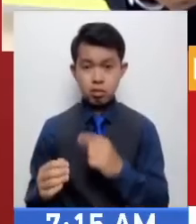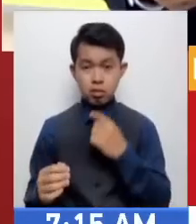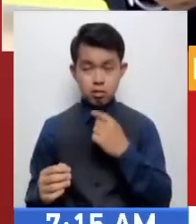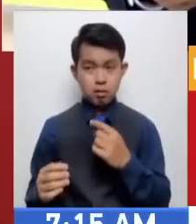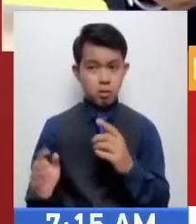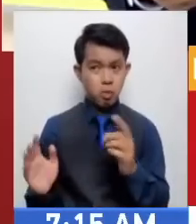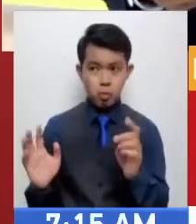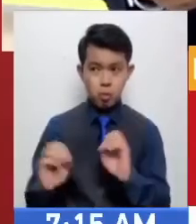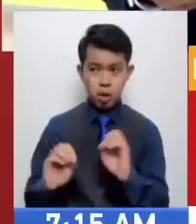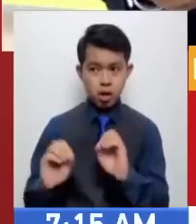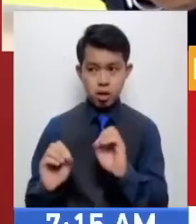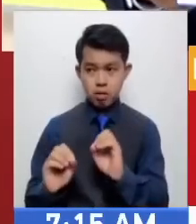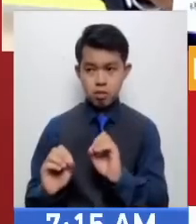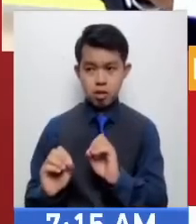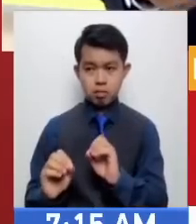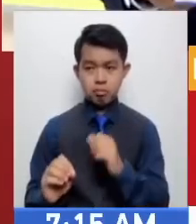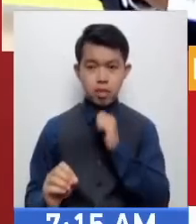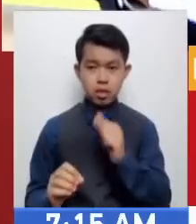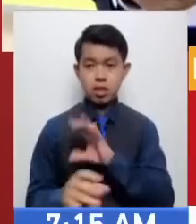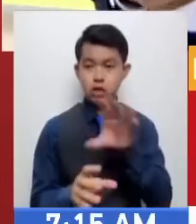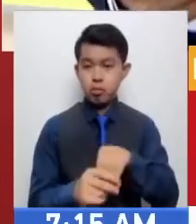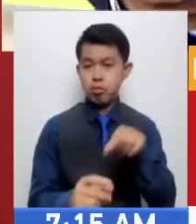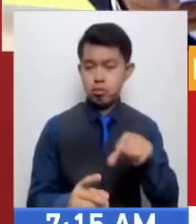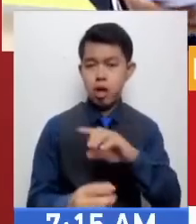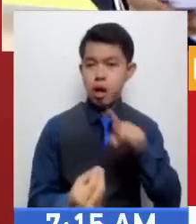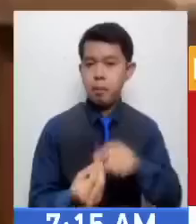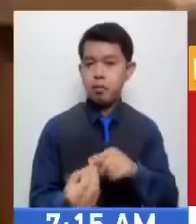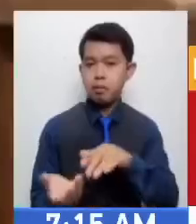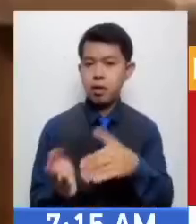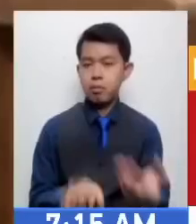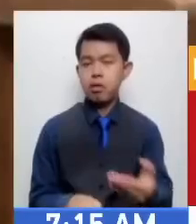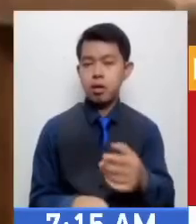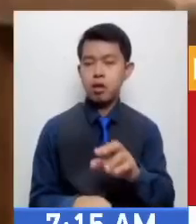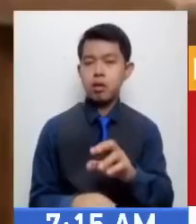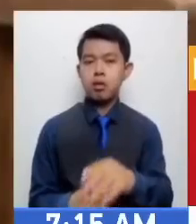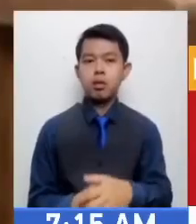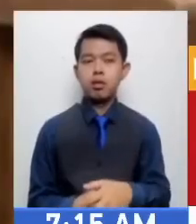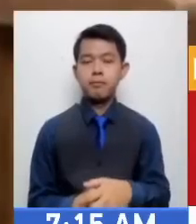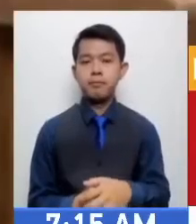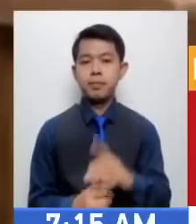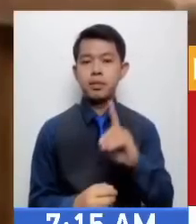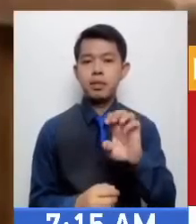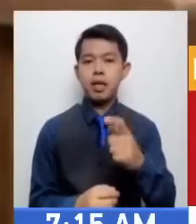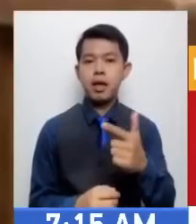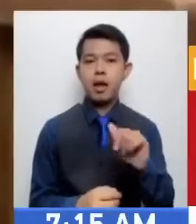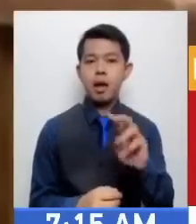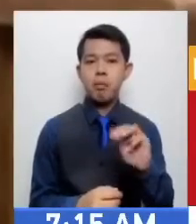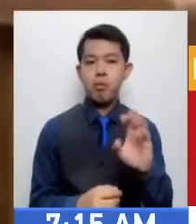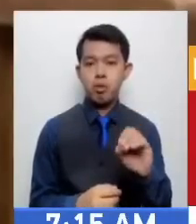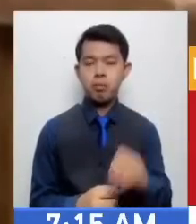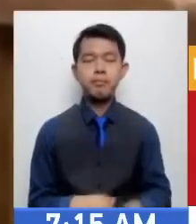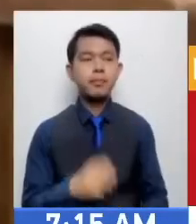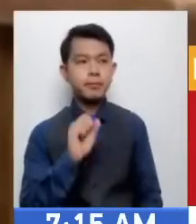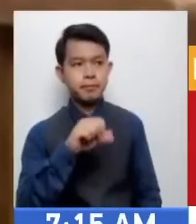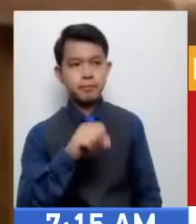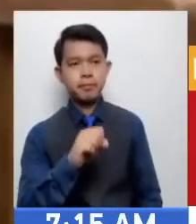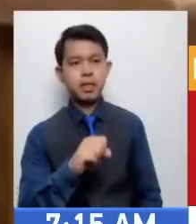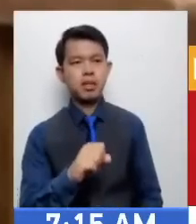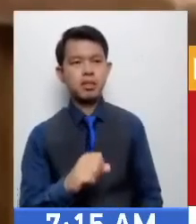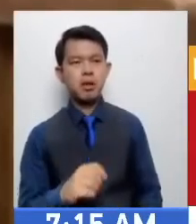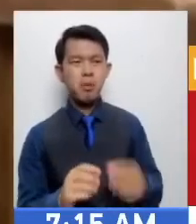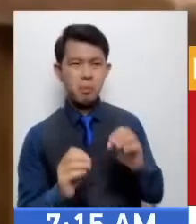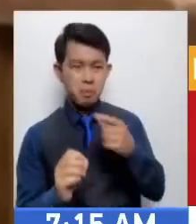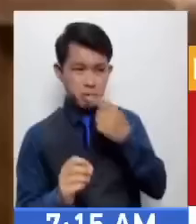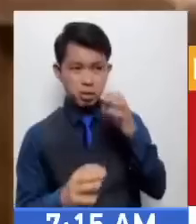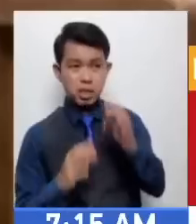Degamo, Attorney? Yes po, katulad nung naging pahayag niya, eh wala naman po siyang mapapala sa pagpatay kay